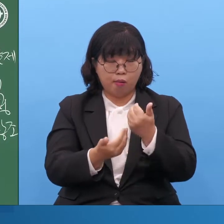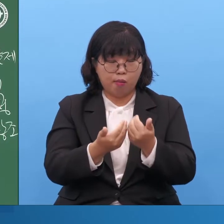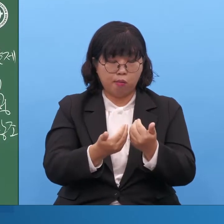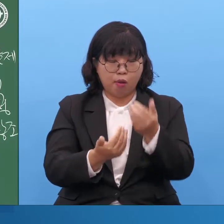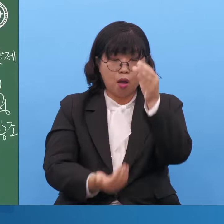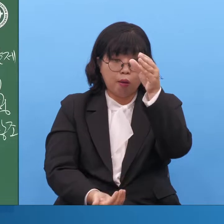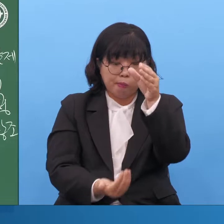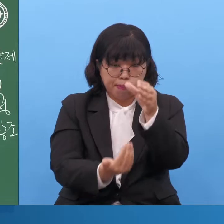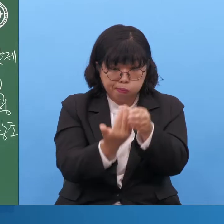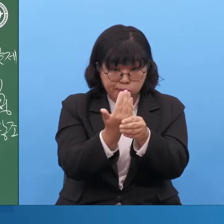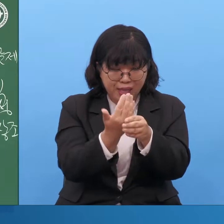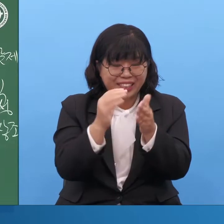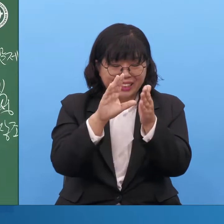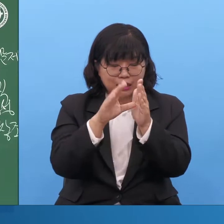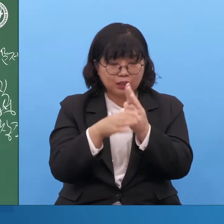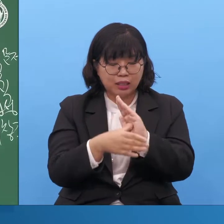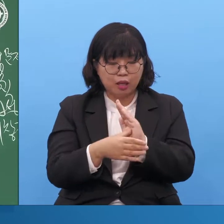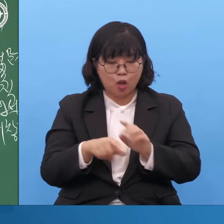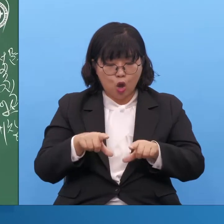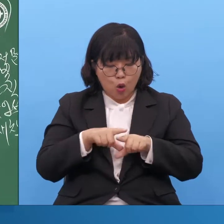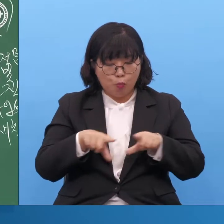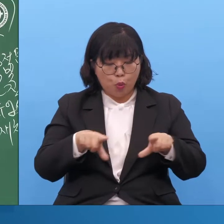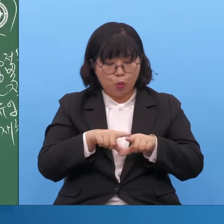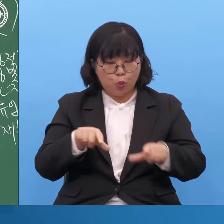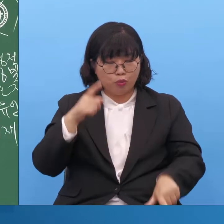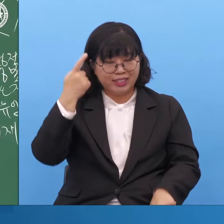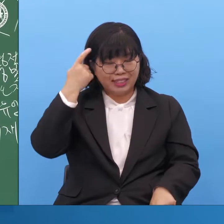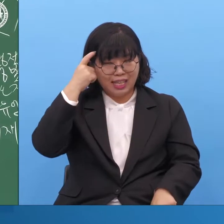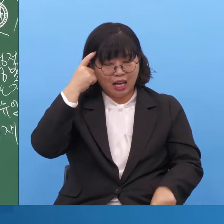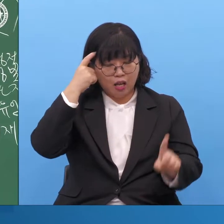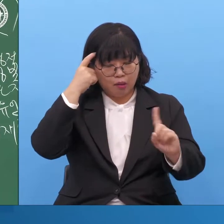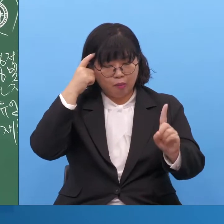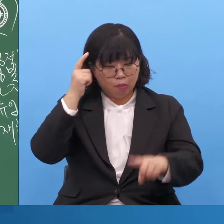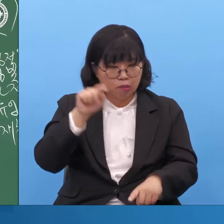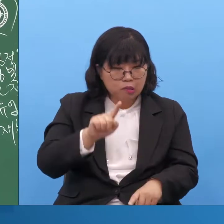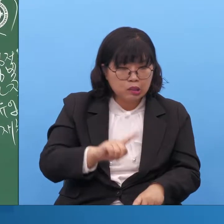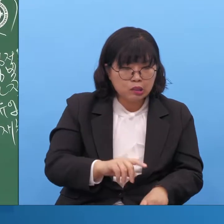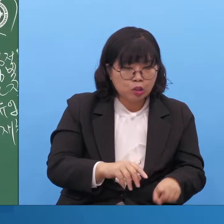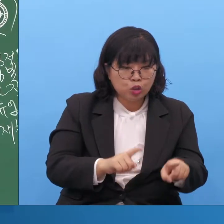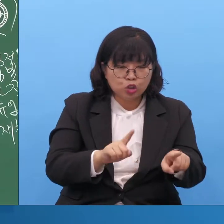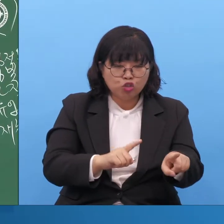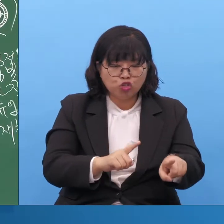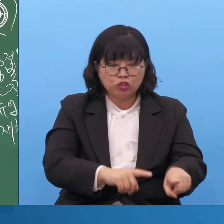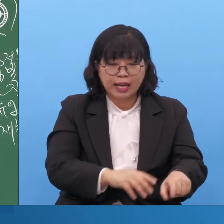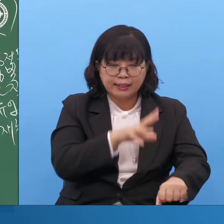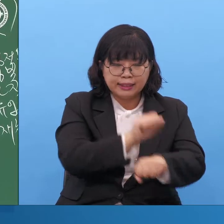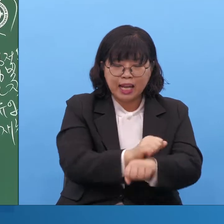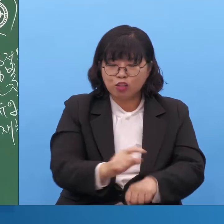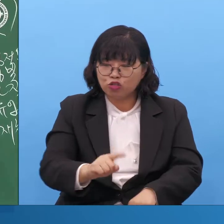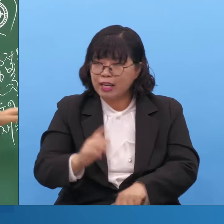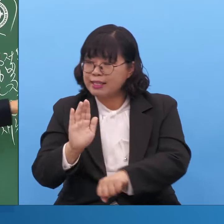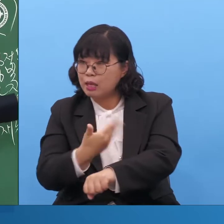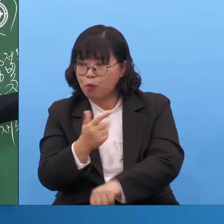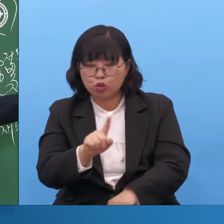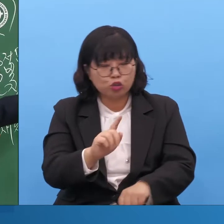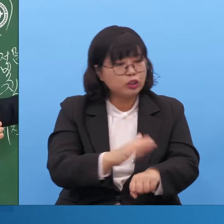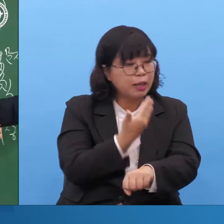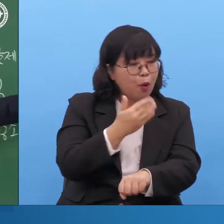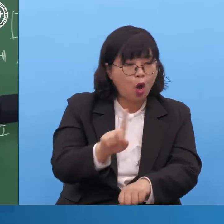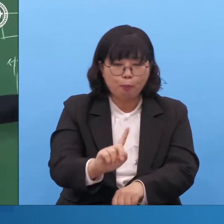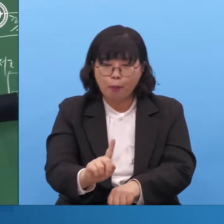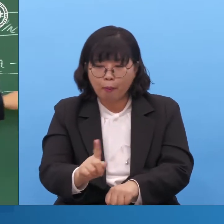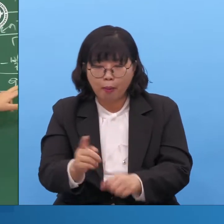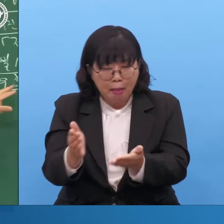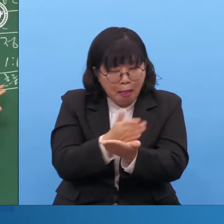있어도 가려져요. And that will take care of itself. 여러분은 사람을 살리세요. You need to save lives.